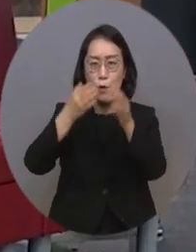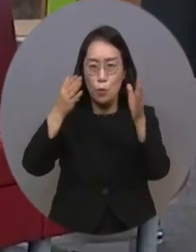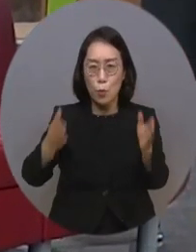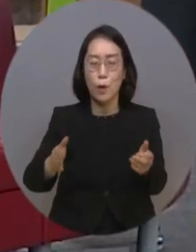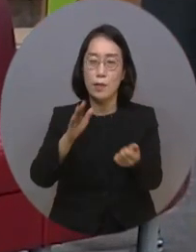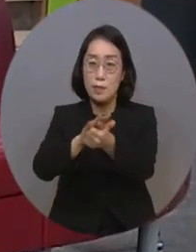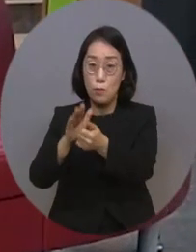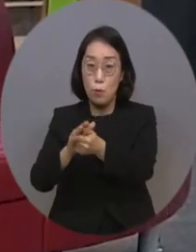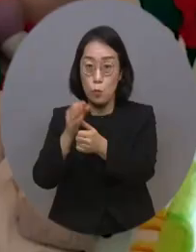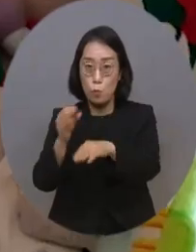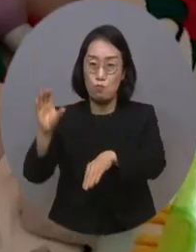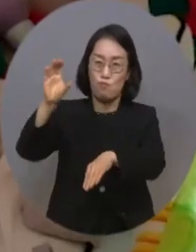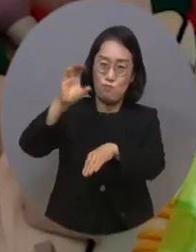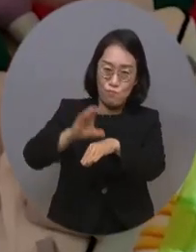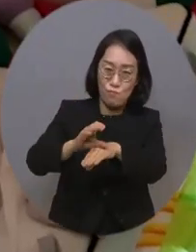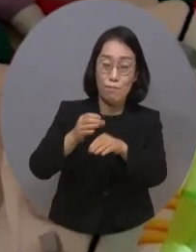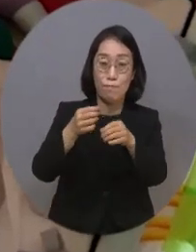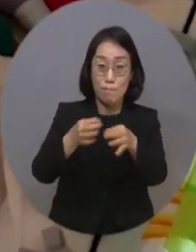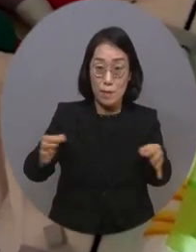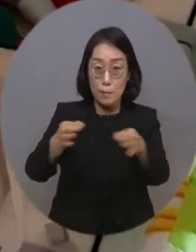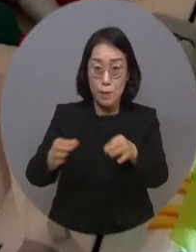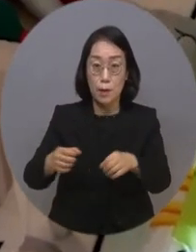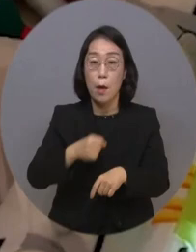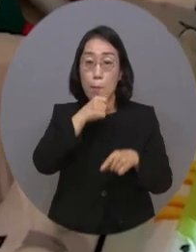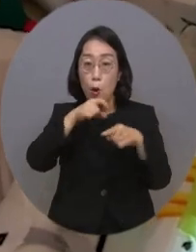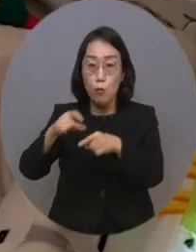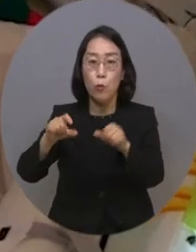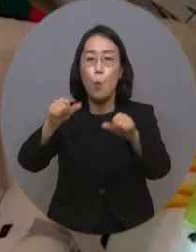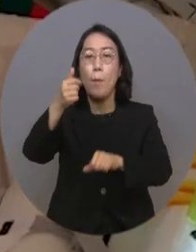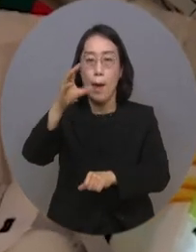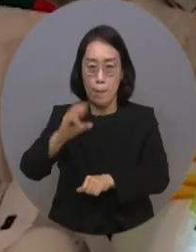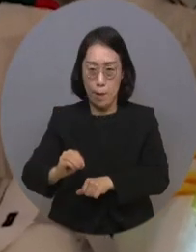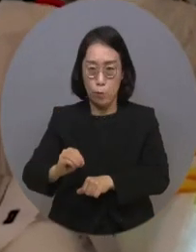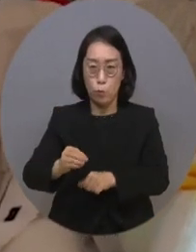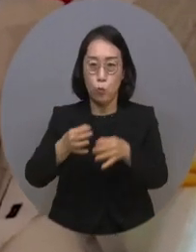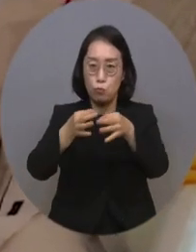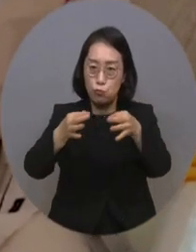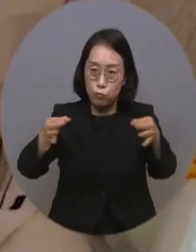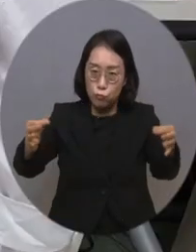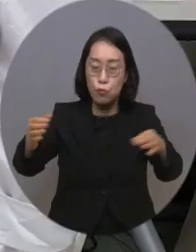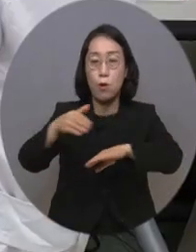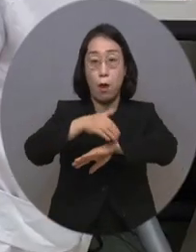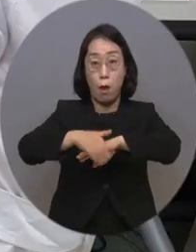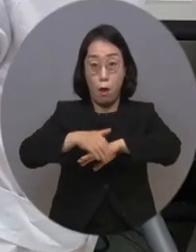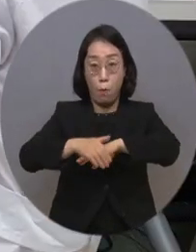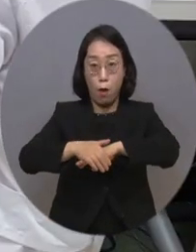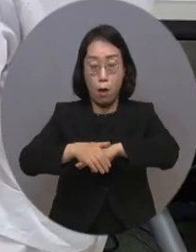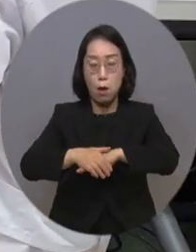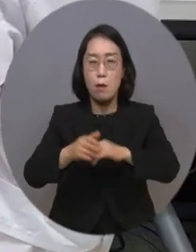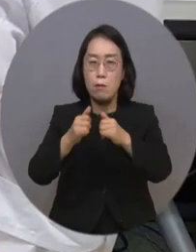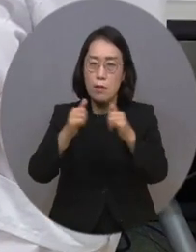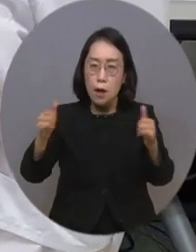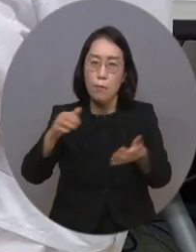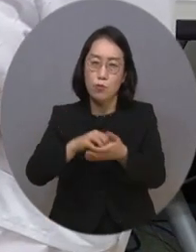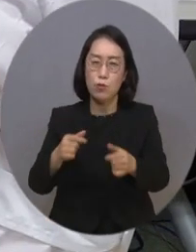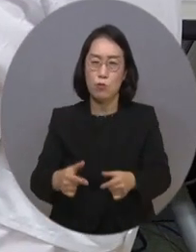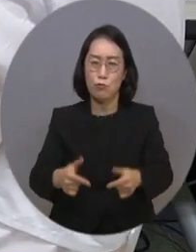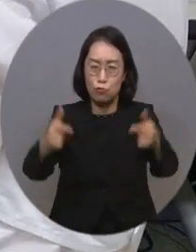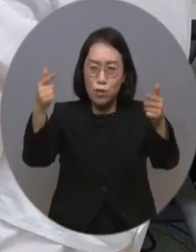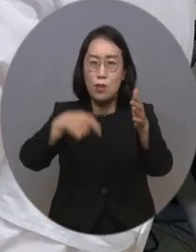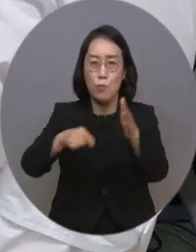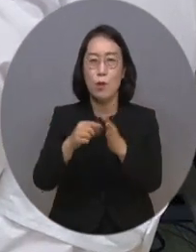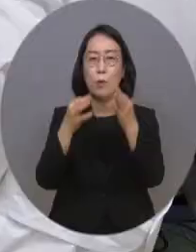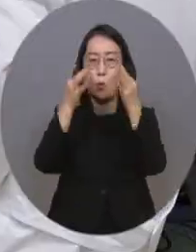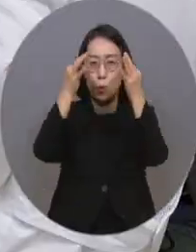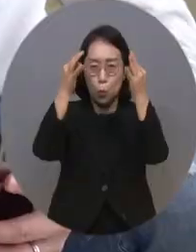폭으로 인상해 첫째 아이에게 평균 500만 원 이상의 출산 장려금을 지급하는 등 인구수를 늘리기 위한 노력에 매진하고